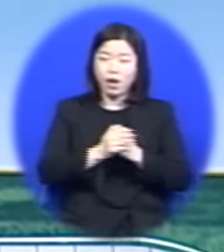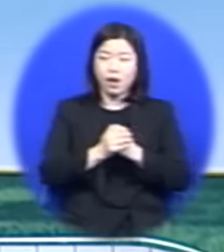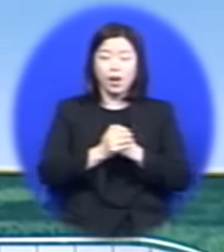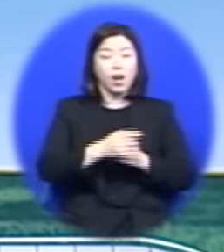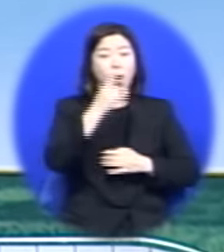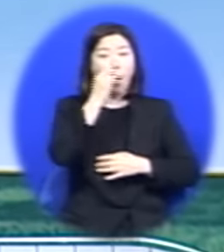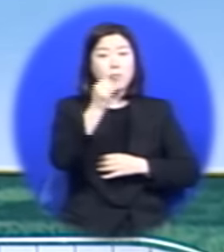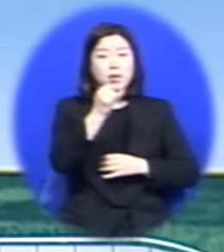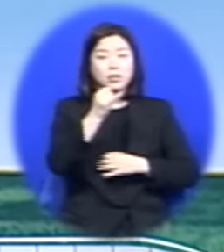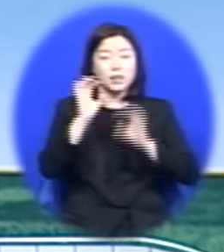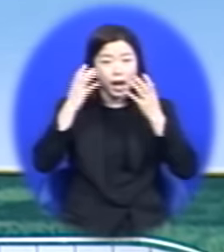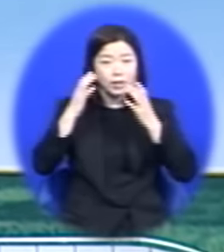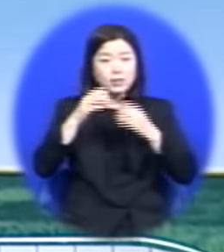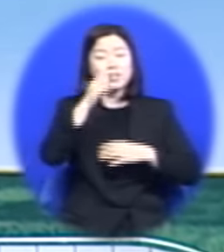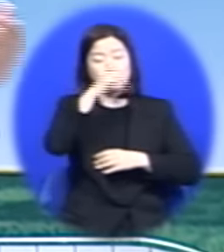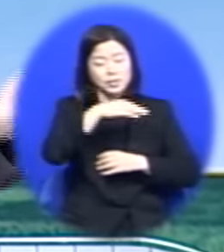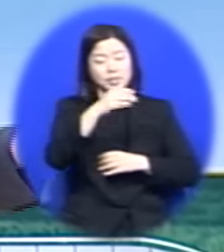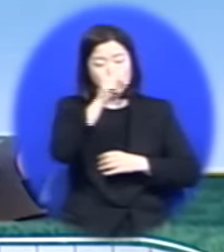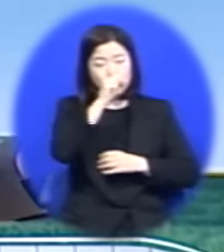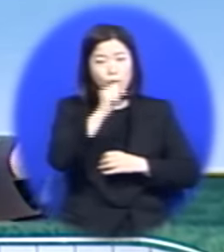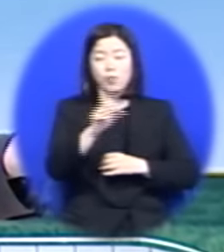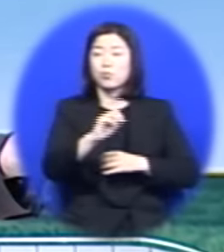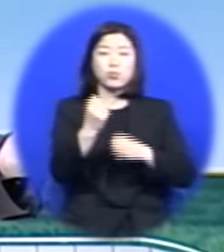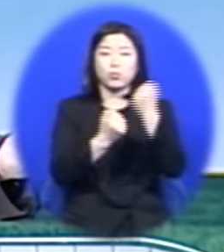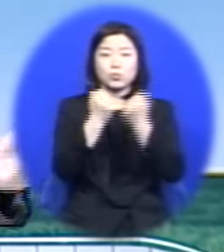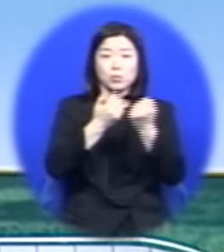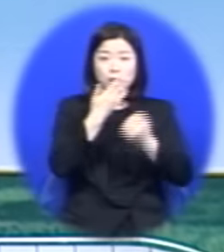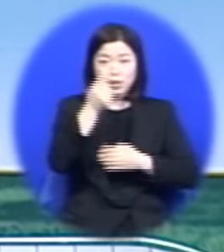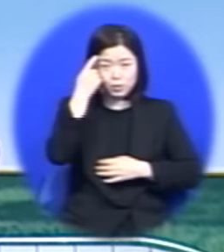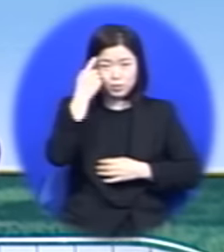아이들이 그냥 좋은 겁니다. 그걸 뭘 어떻게 설명을 해요?